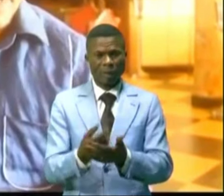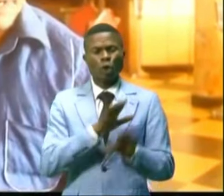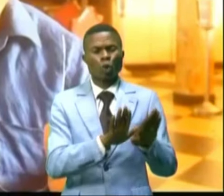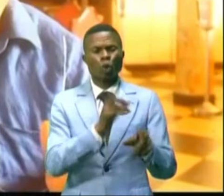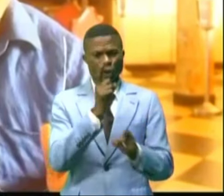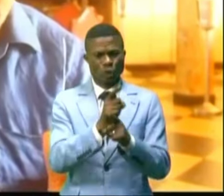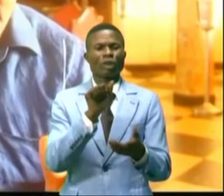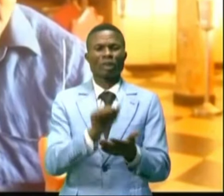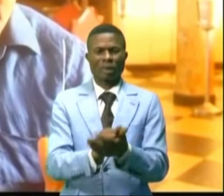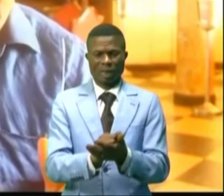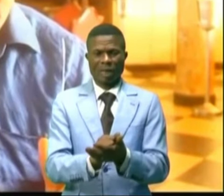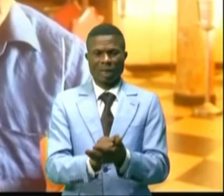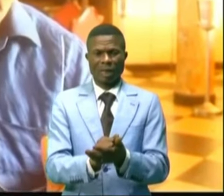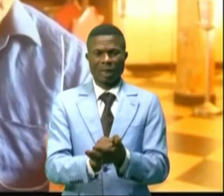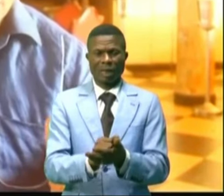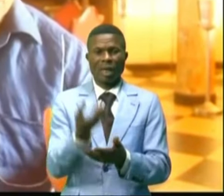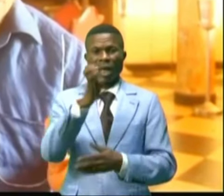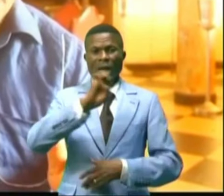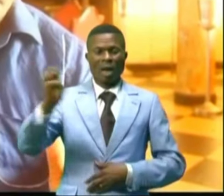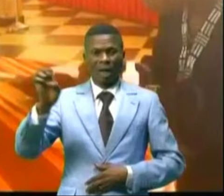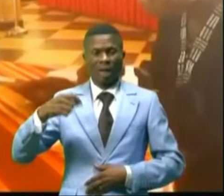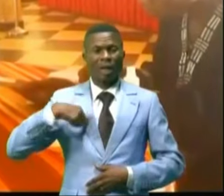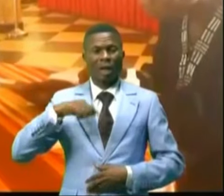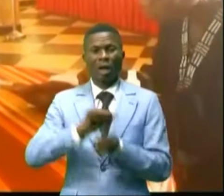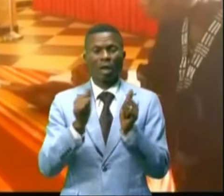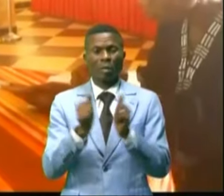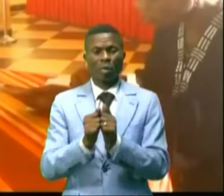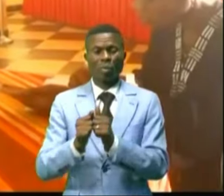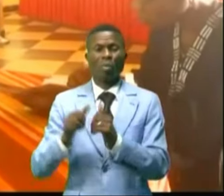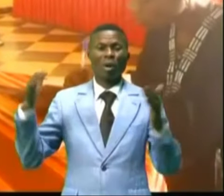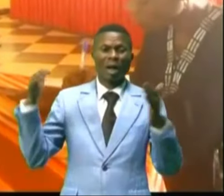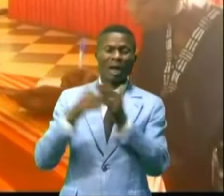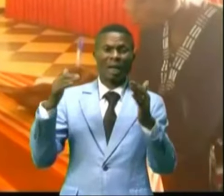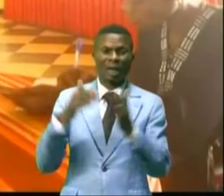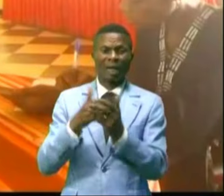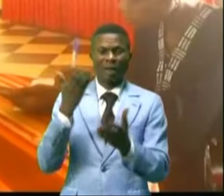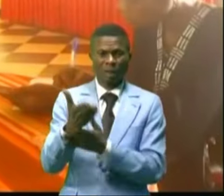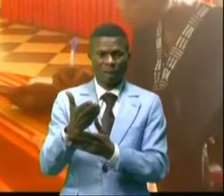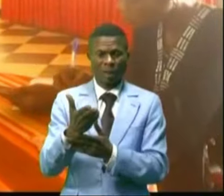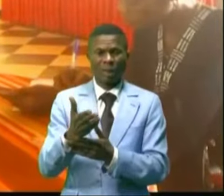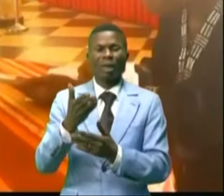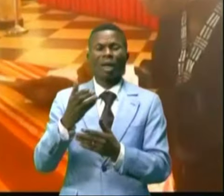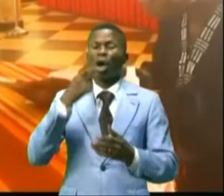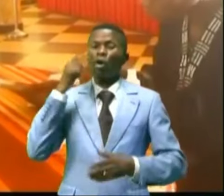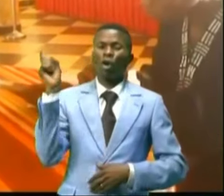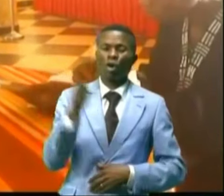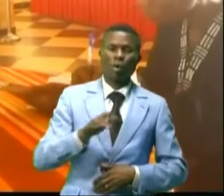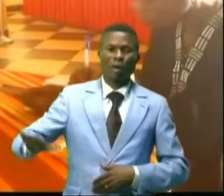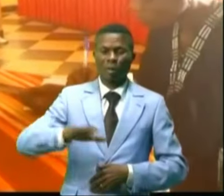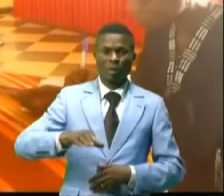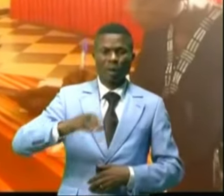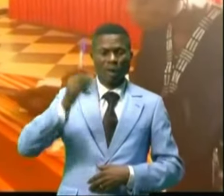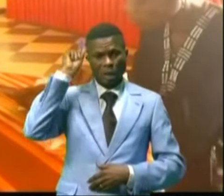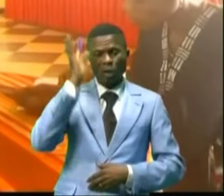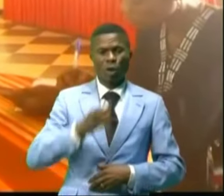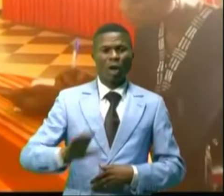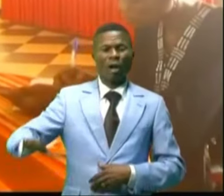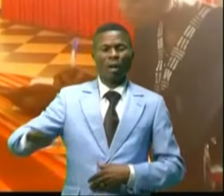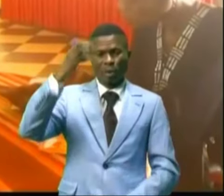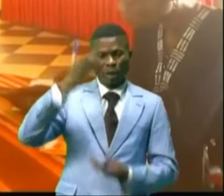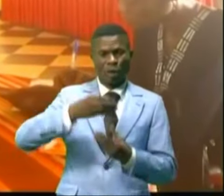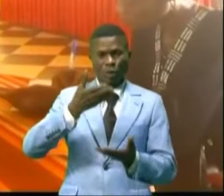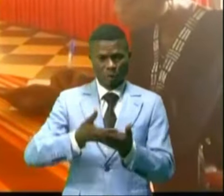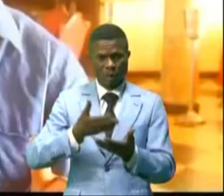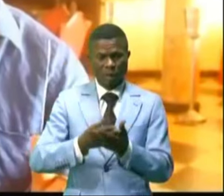attendions. À l'Est, nous avons un problème de l'agression. Nous est imposé par le gouvernement de Rwanda.